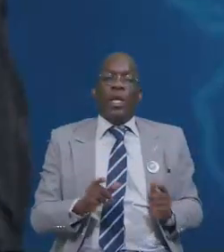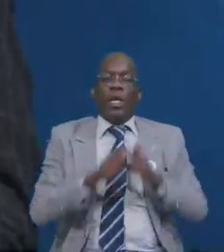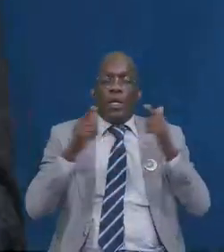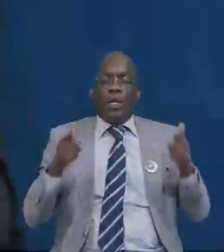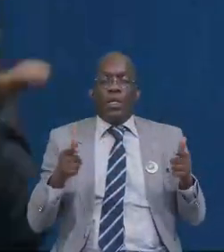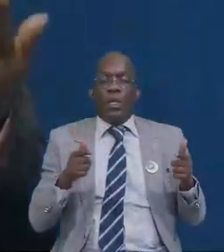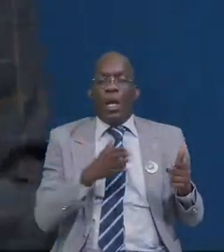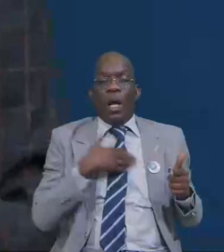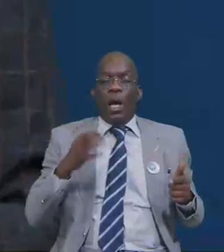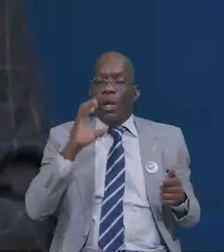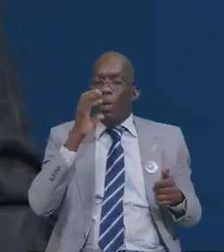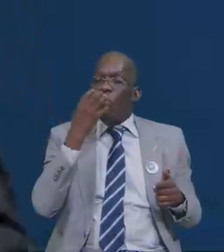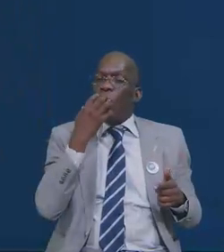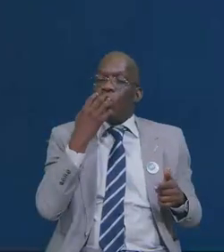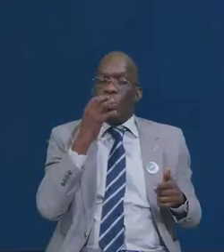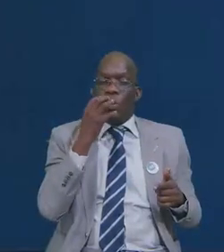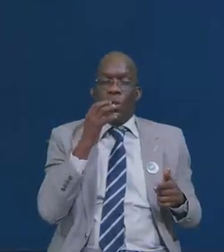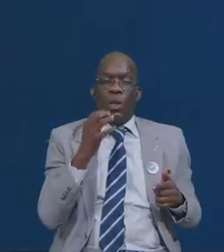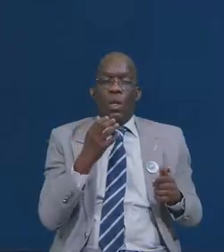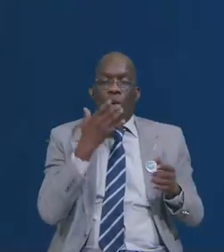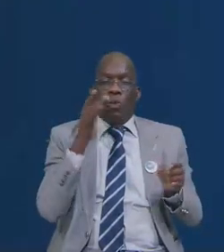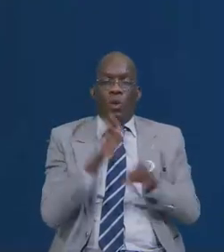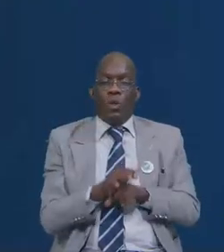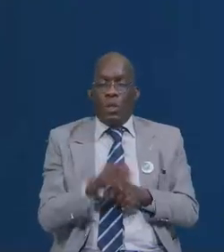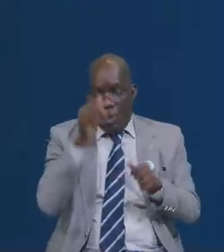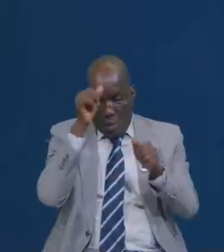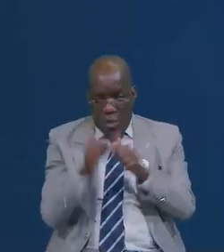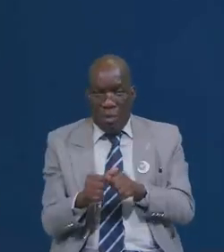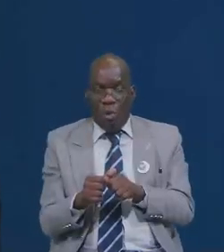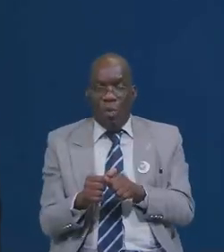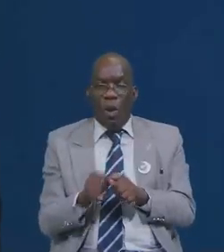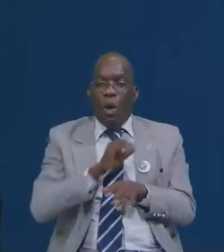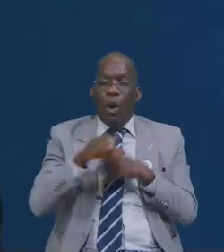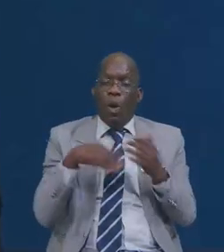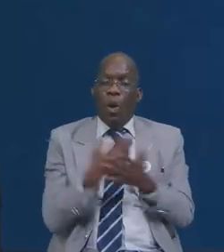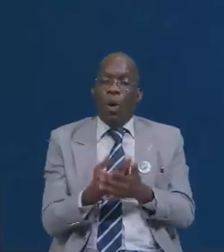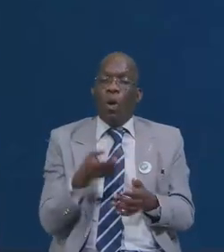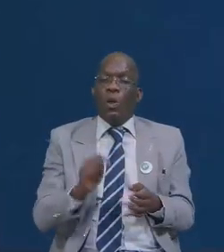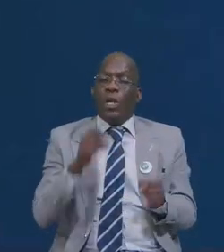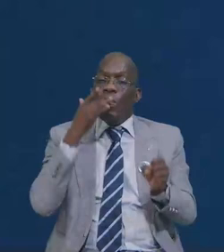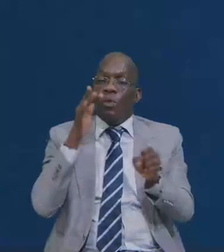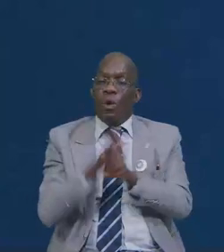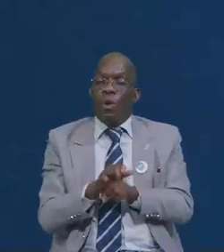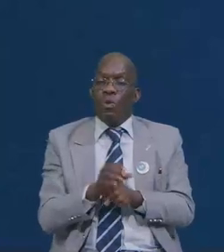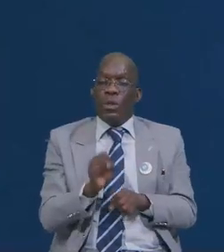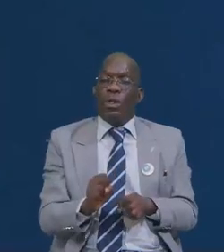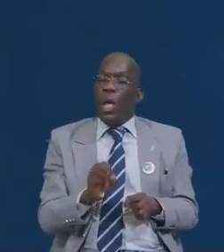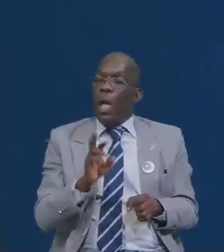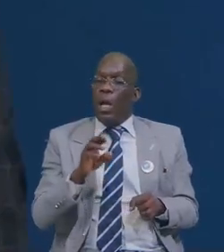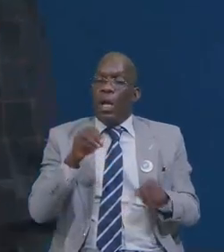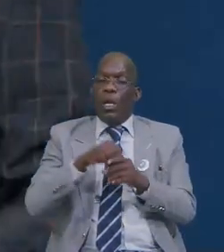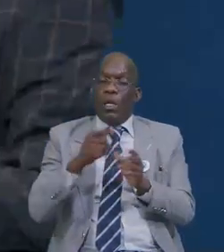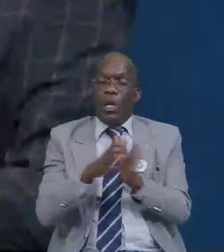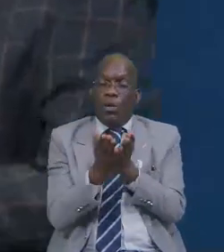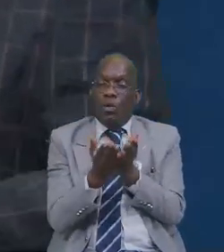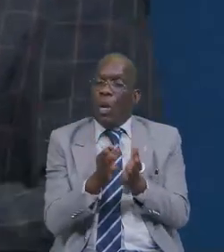plus grandes et les plus précieuses promesses. Rappelez-vous, toutes les promesses qui sont dans le livre sont pour